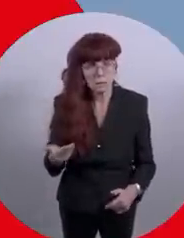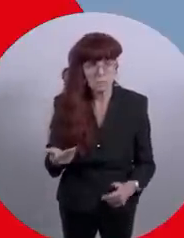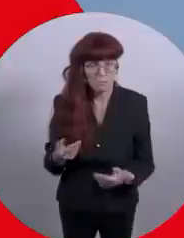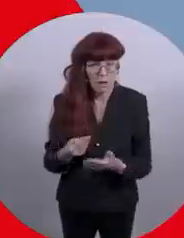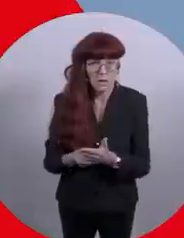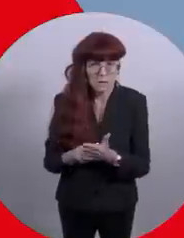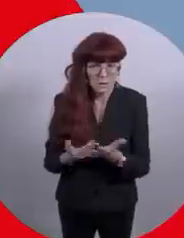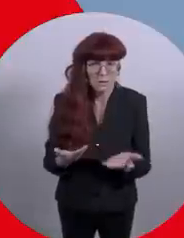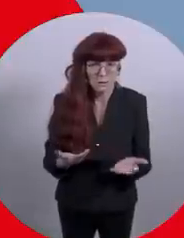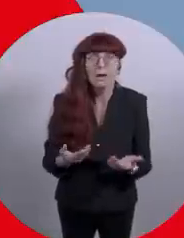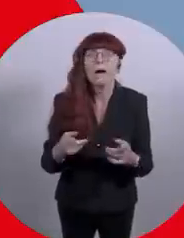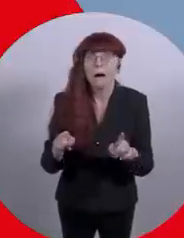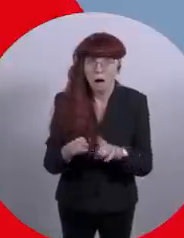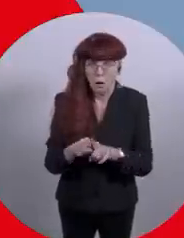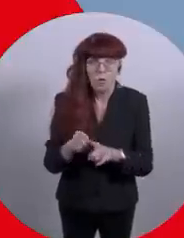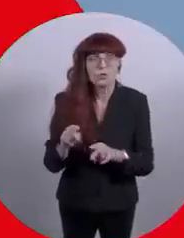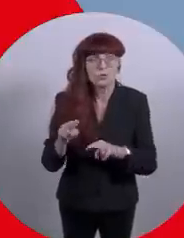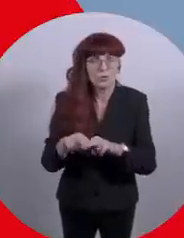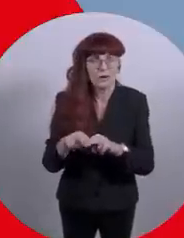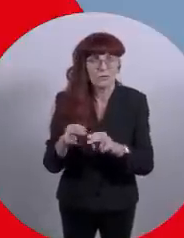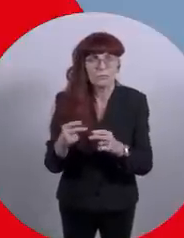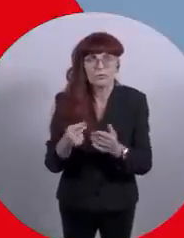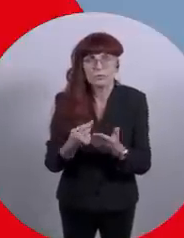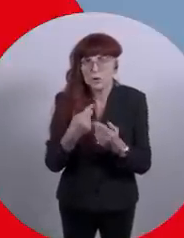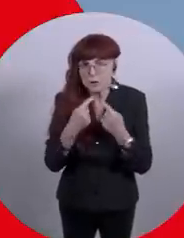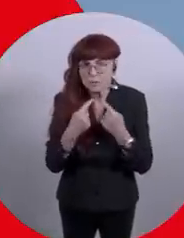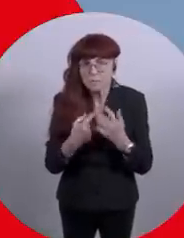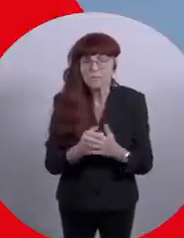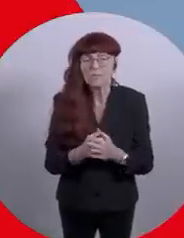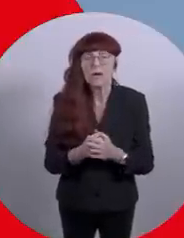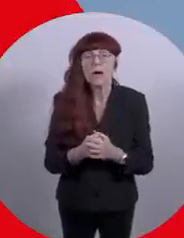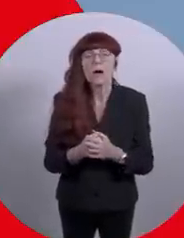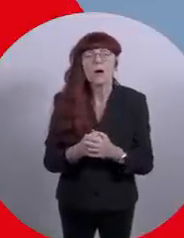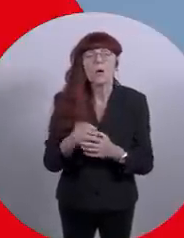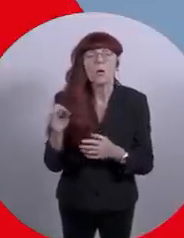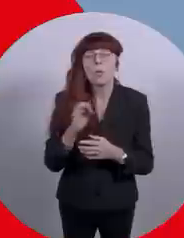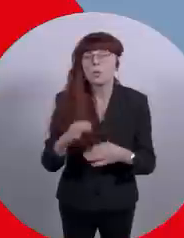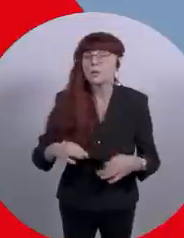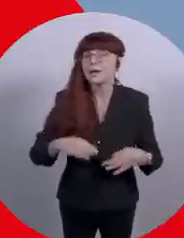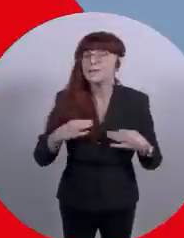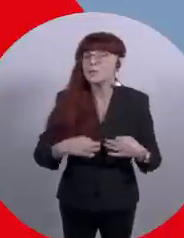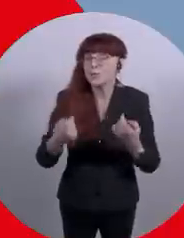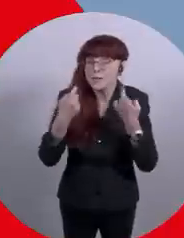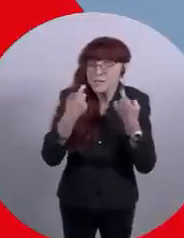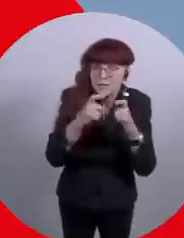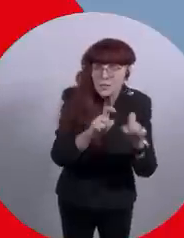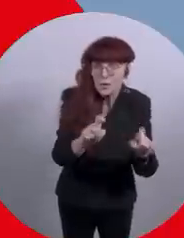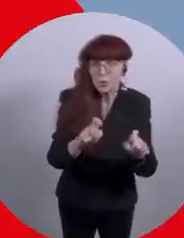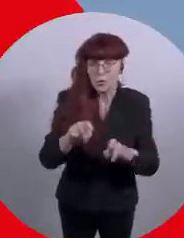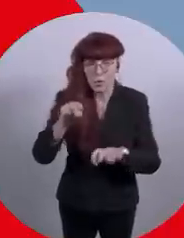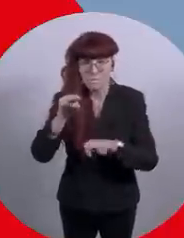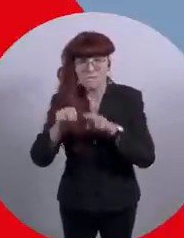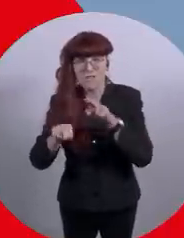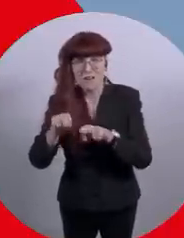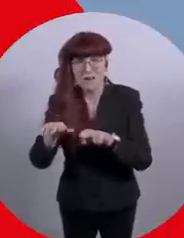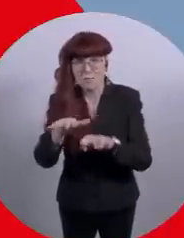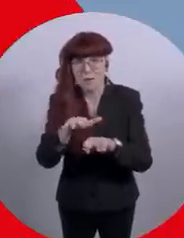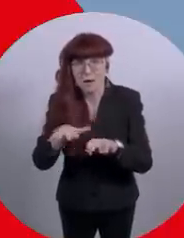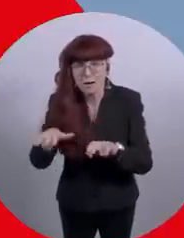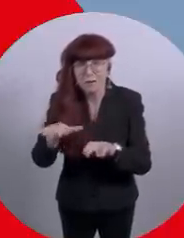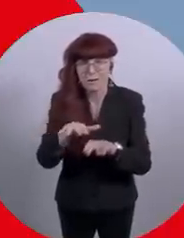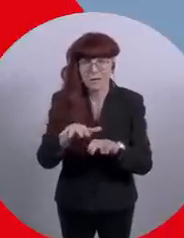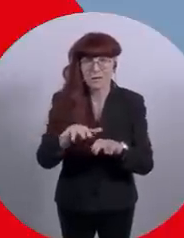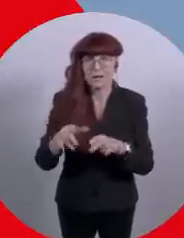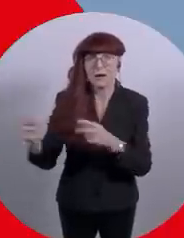auch dazu werde ich heute noch kommen in der Frage der Gesundheitsversorgung in der Frage der Pflege in der Frage